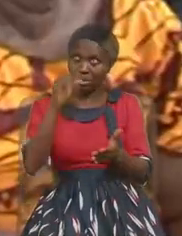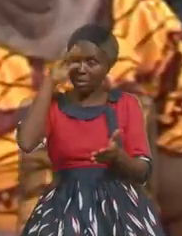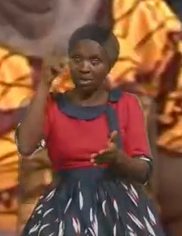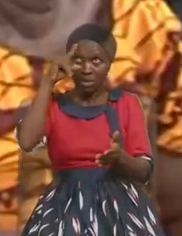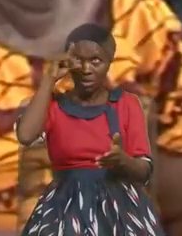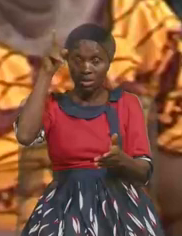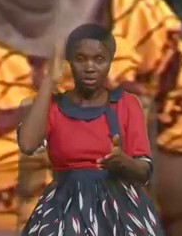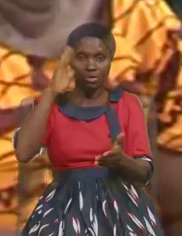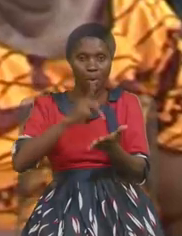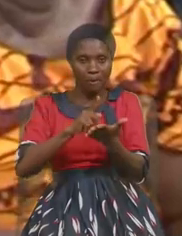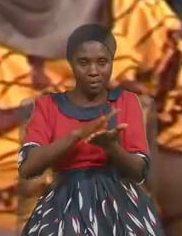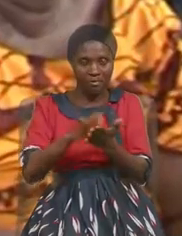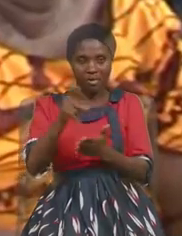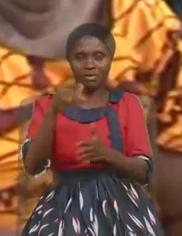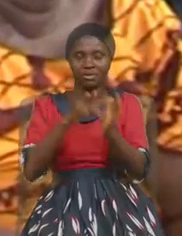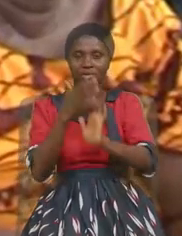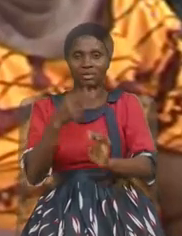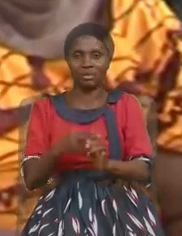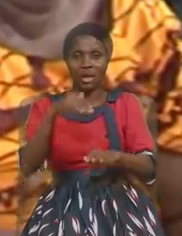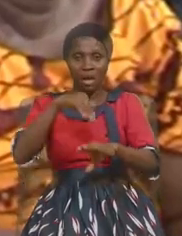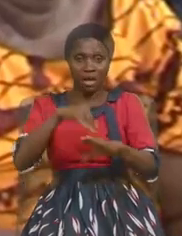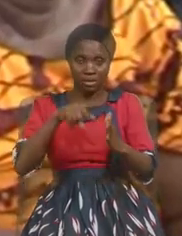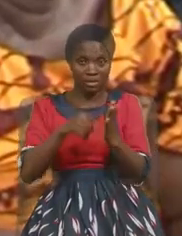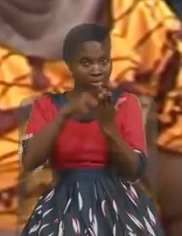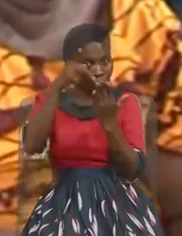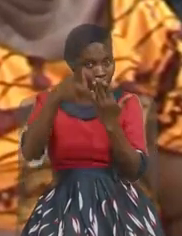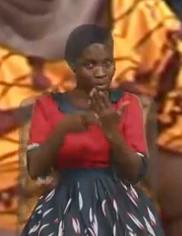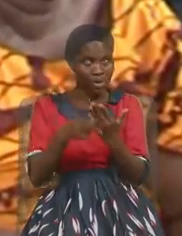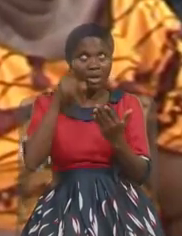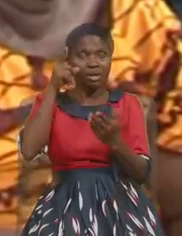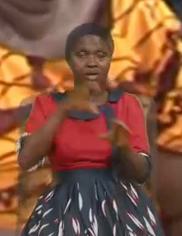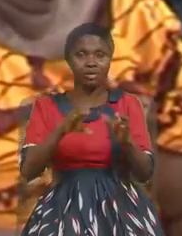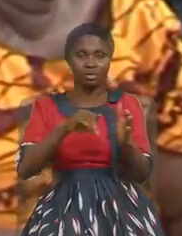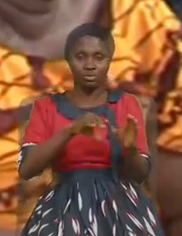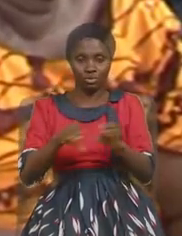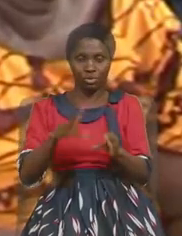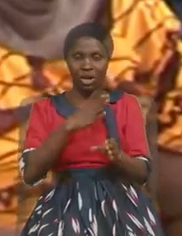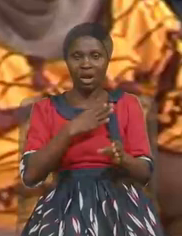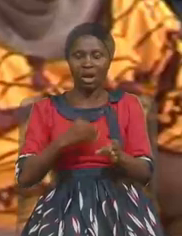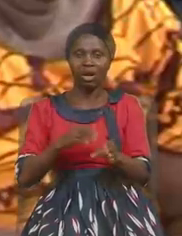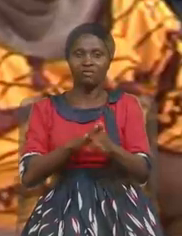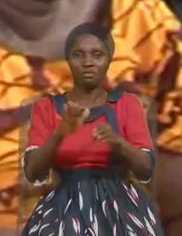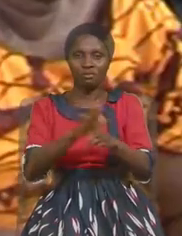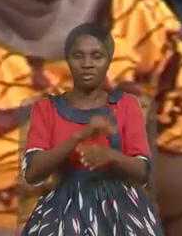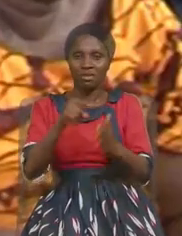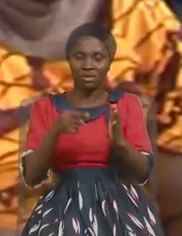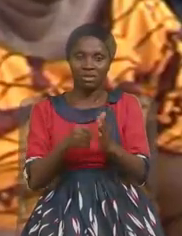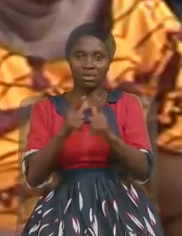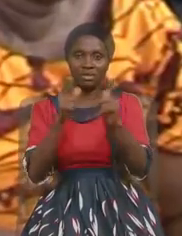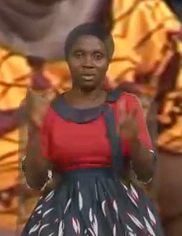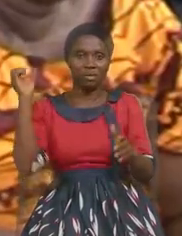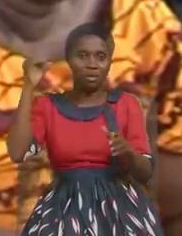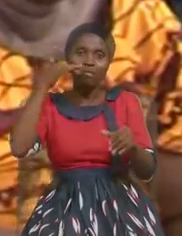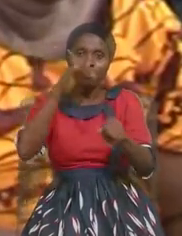retraite, il fera et accomplira cette grande promesse de Dieu dans ta vie au nom